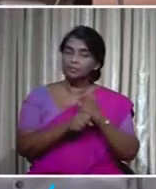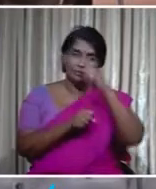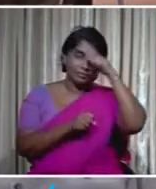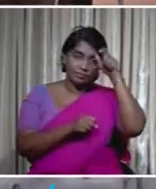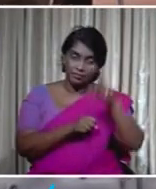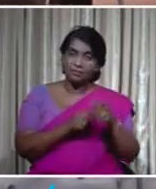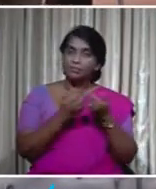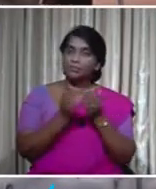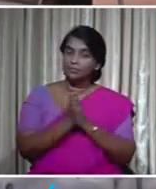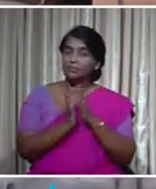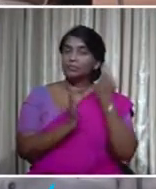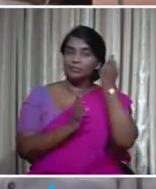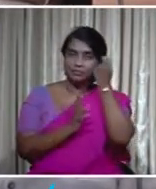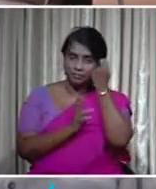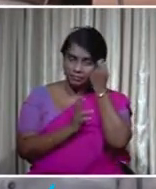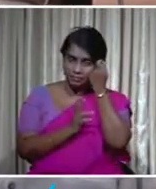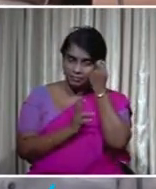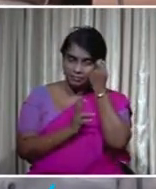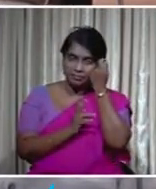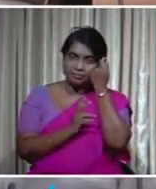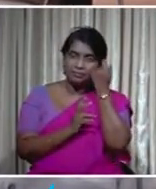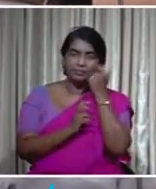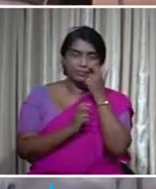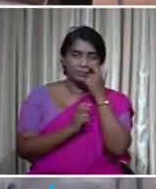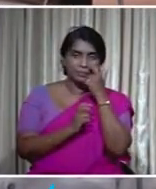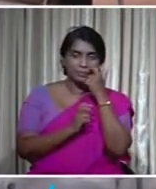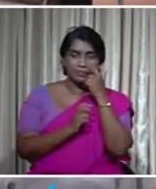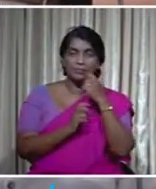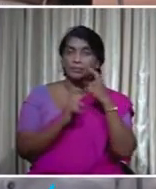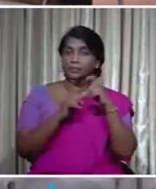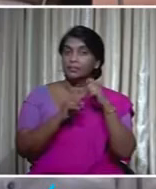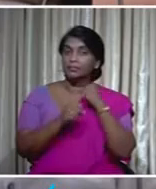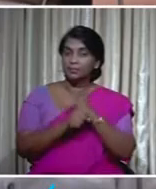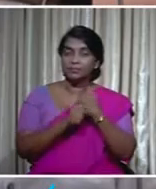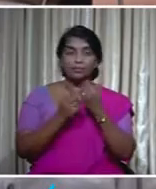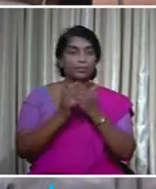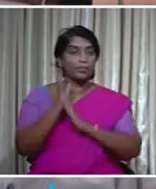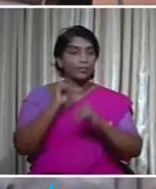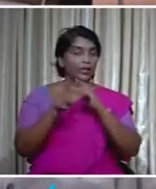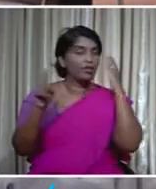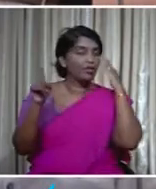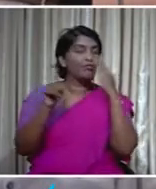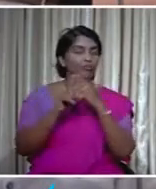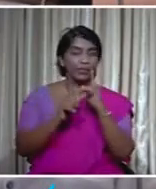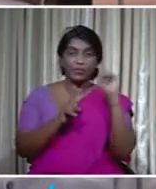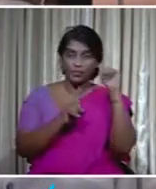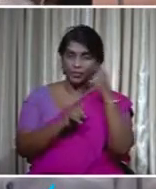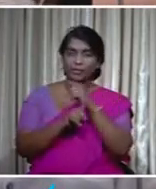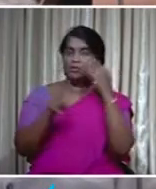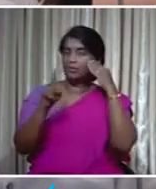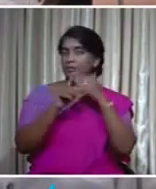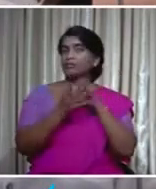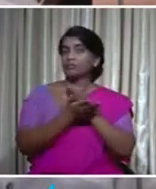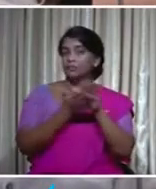கருத்துக்களை அமைச்சு ரீதியாக இந்த இடத்திலே சமர்ப்பித்த பின்னர் எனக்கு பேச கிடைத்தமைக்காக நன்றிகள். ஒரு கல்வி